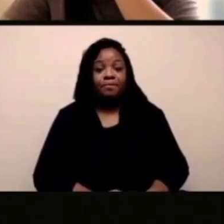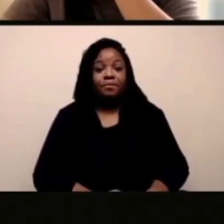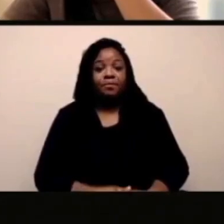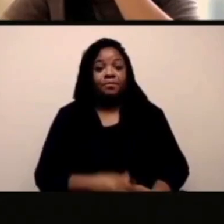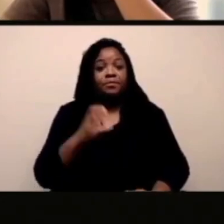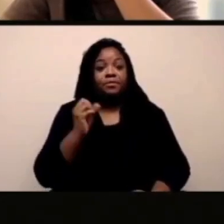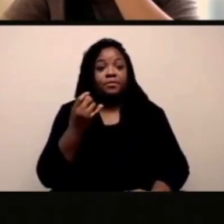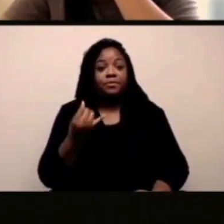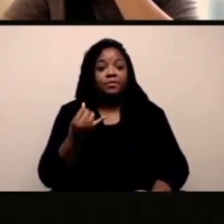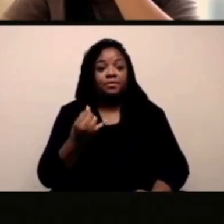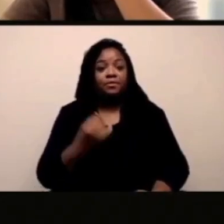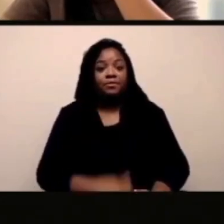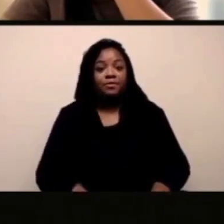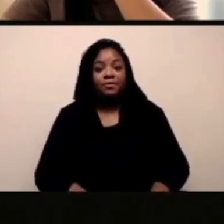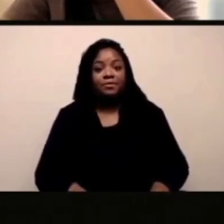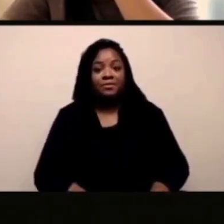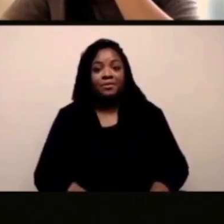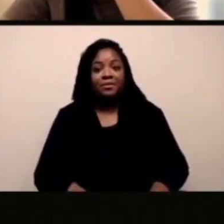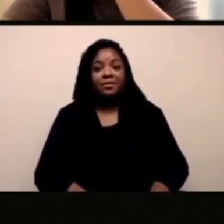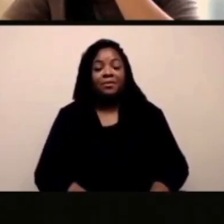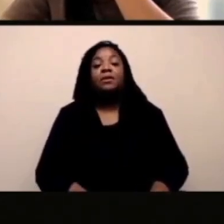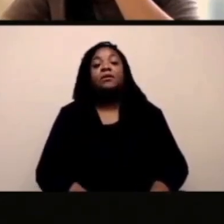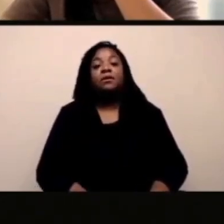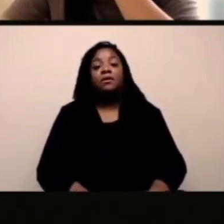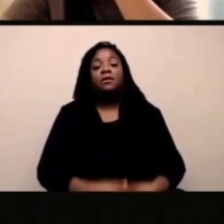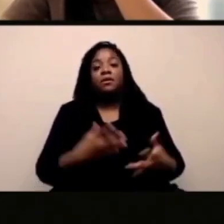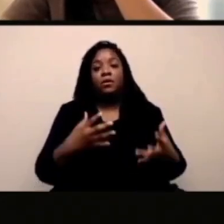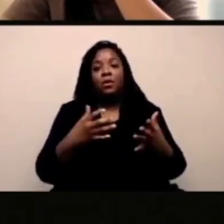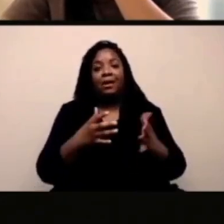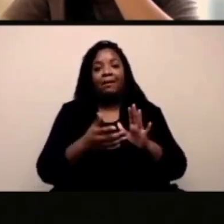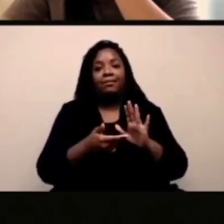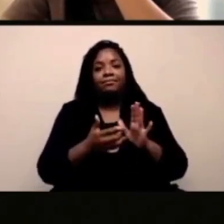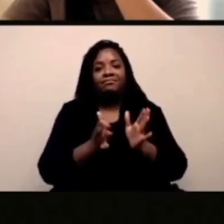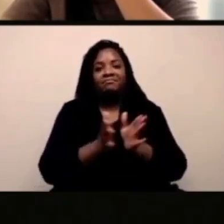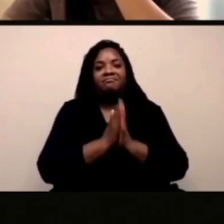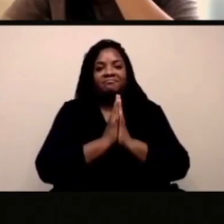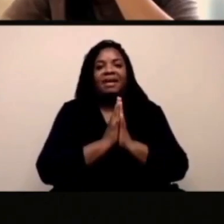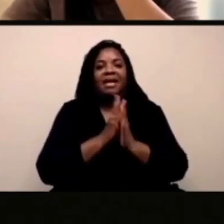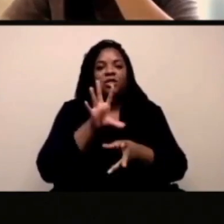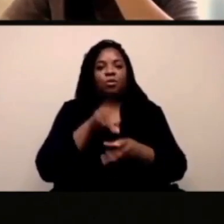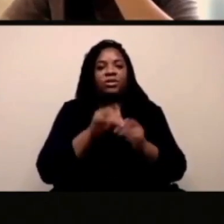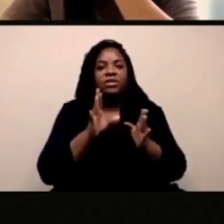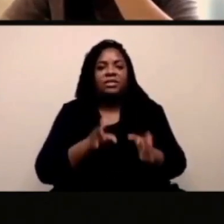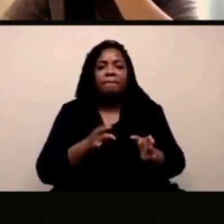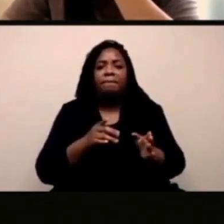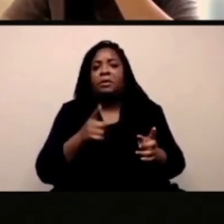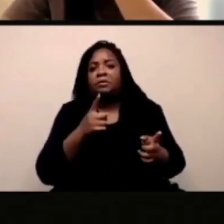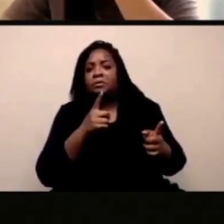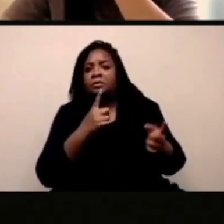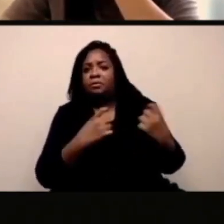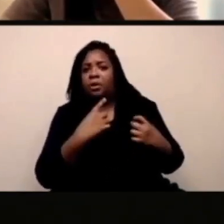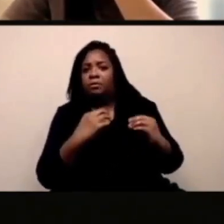というわけでしてこれからは